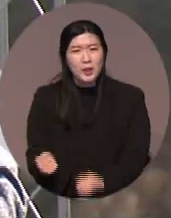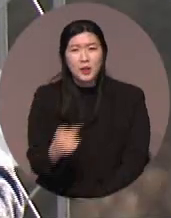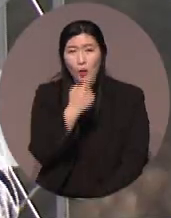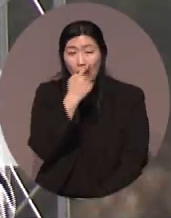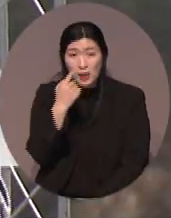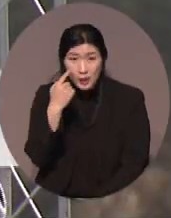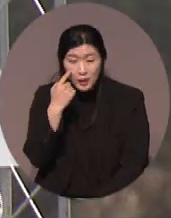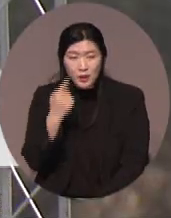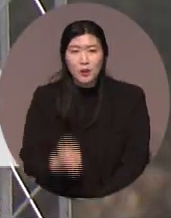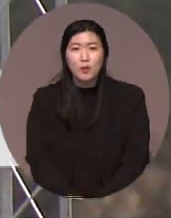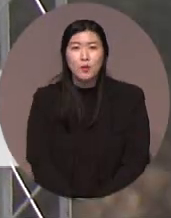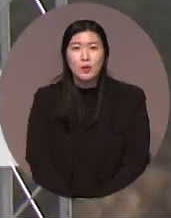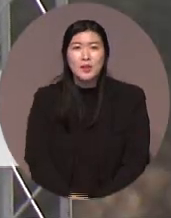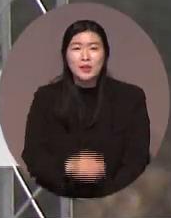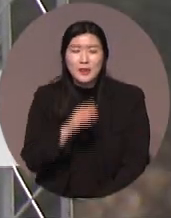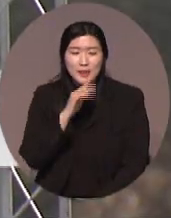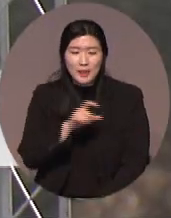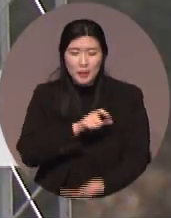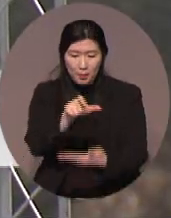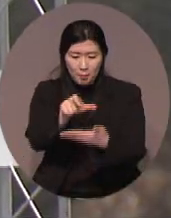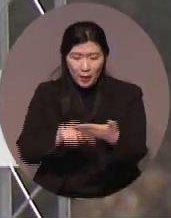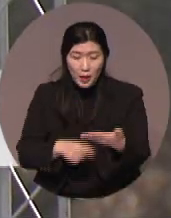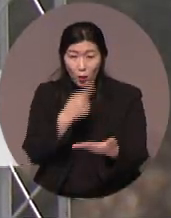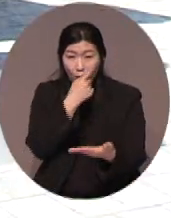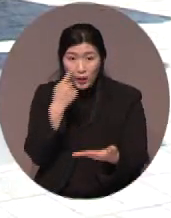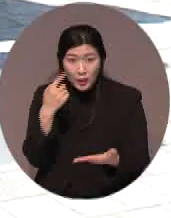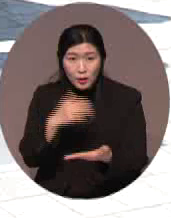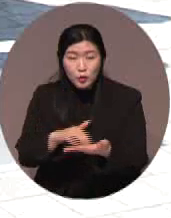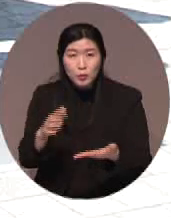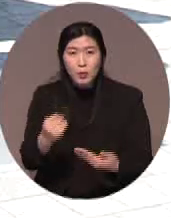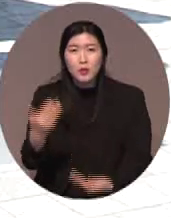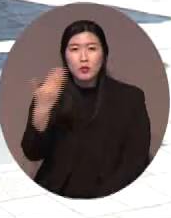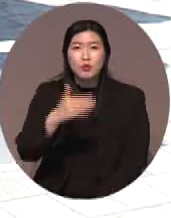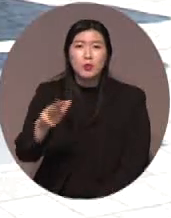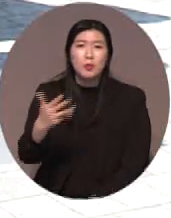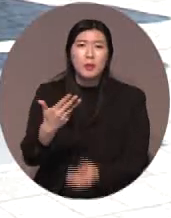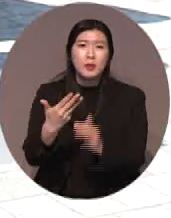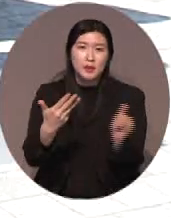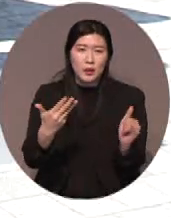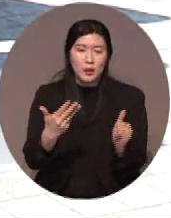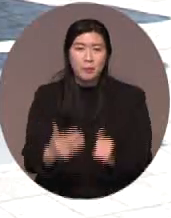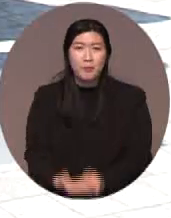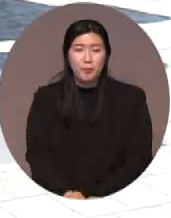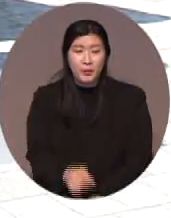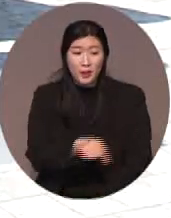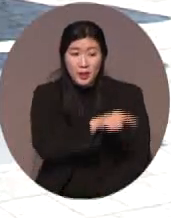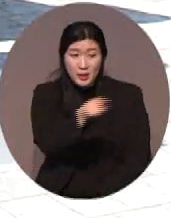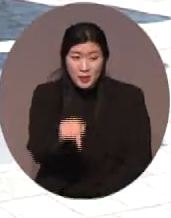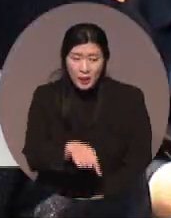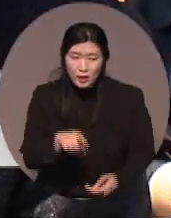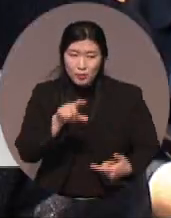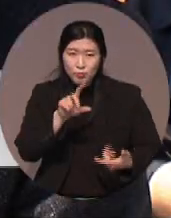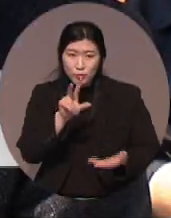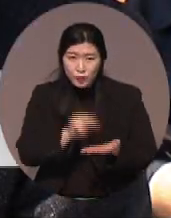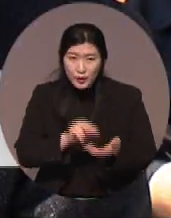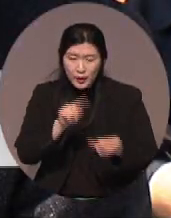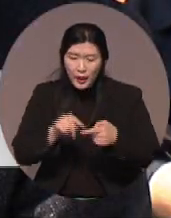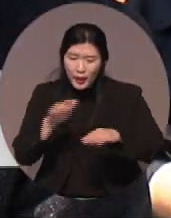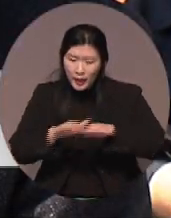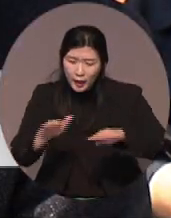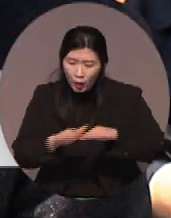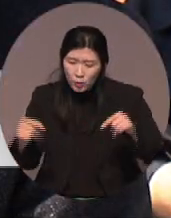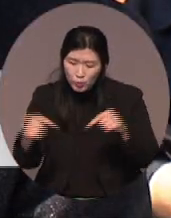보고되어 있고 실제 명단이 확인된 이들이 9800여 명에 달한다며 강제동은 노동자 문제에 대한 정의로운